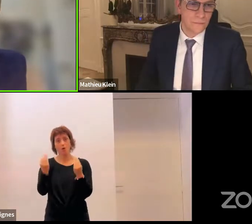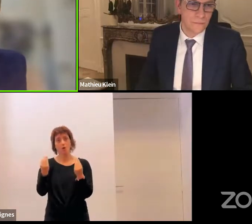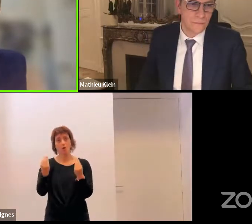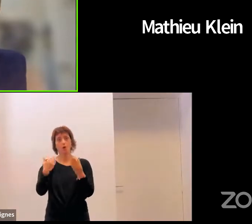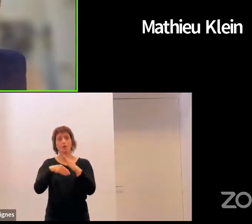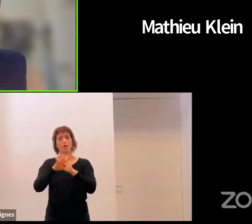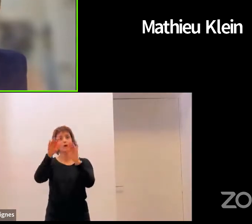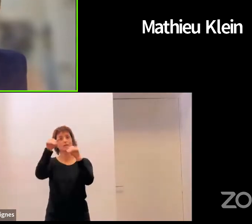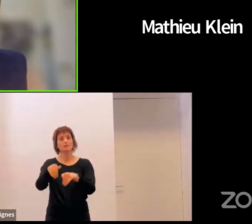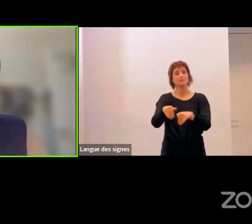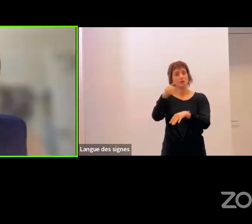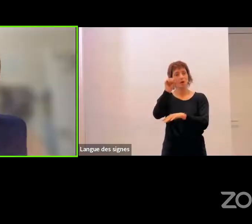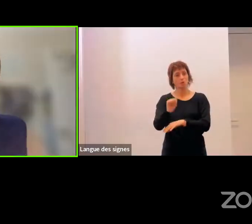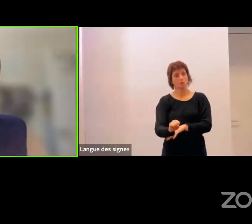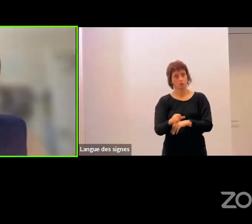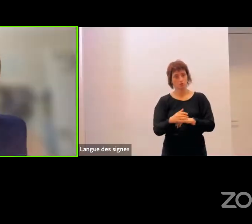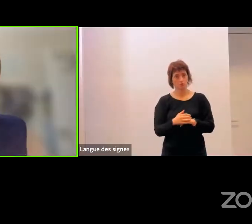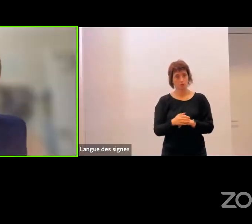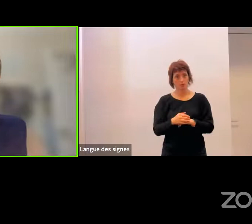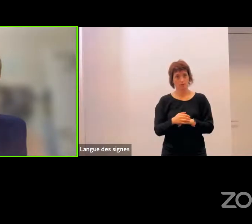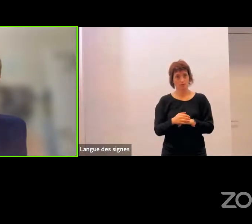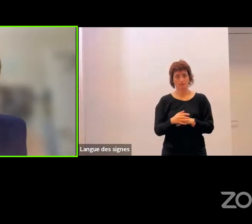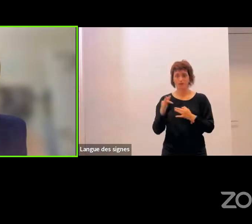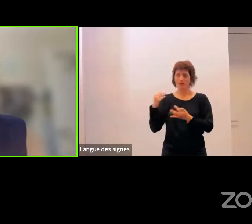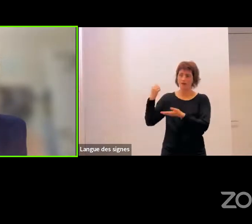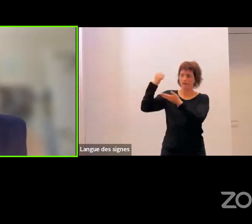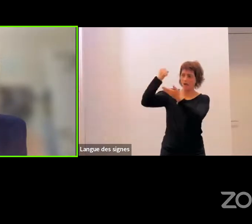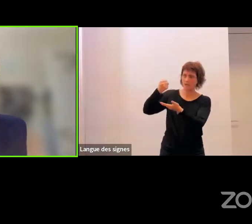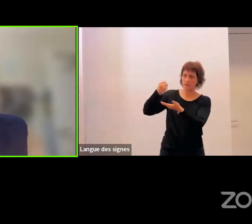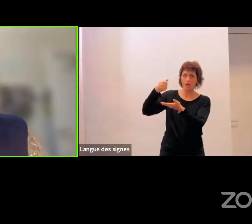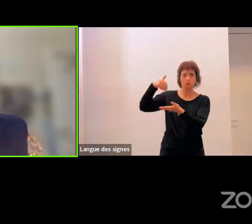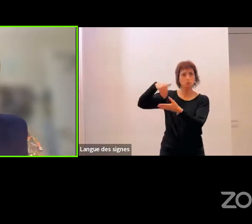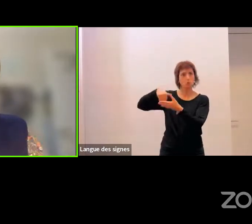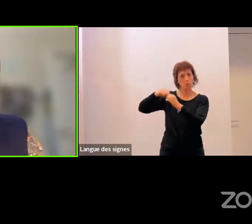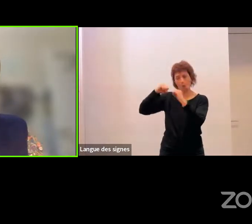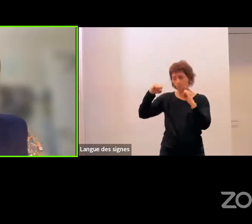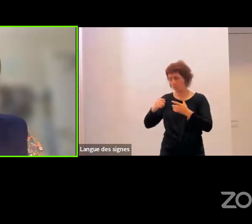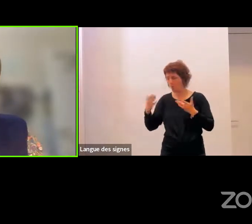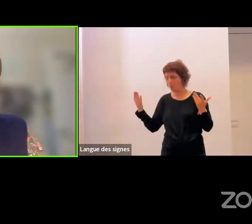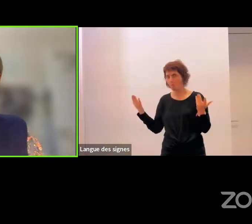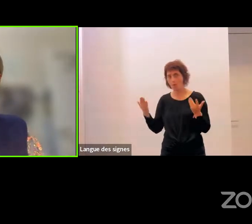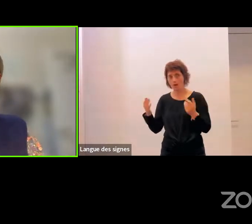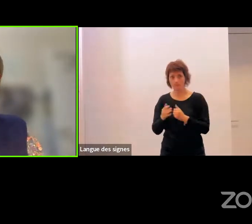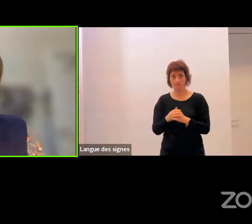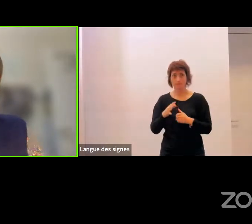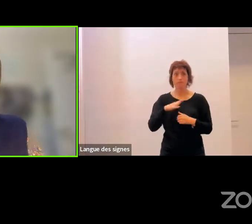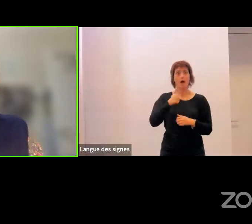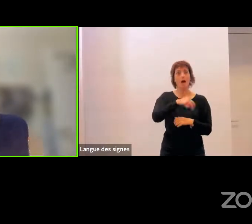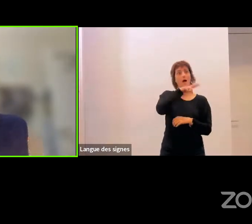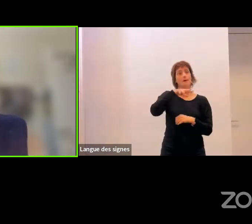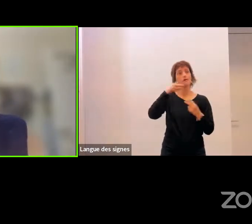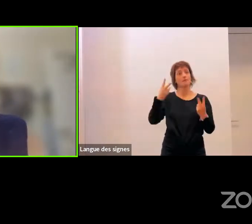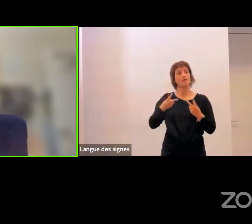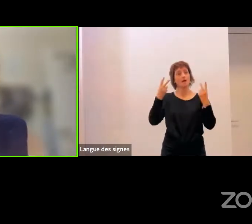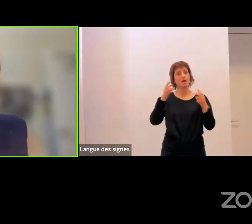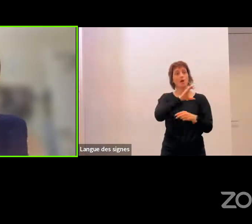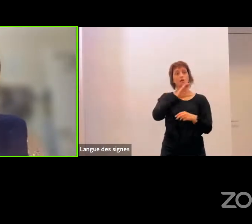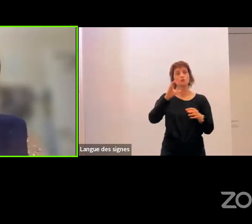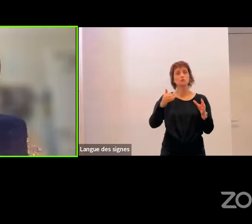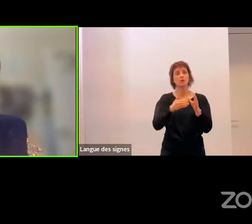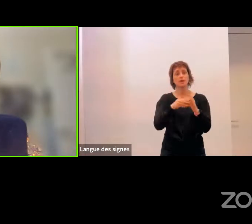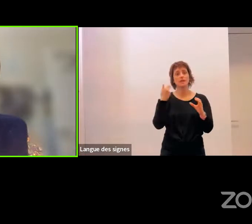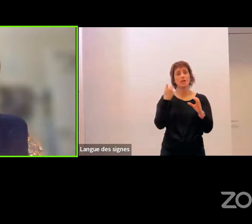Sud. De quoi se composait ce legs ? Tout d'abord, d'un appartement d'une valeur d'environ 100 000